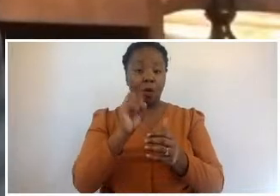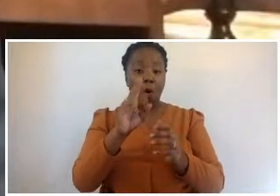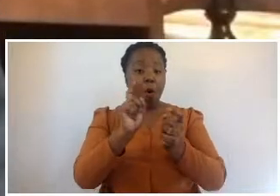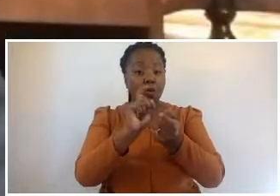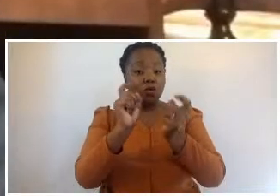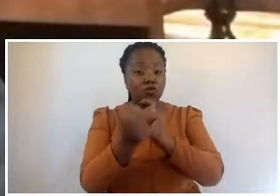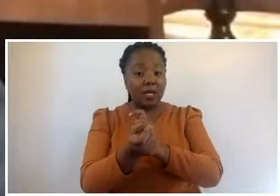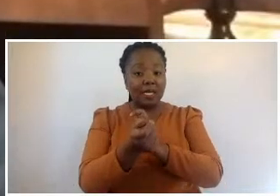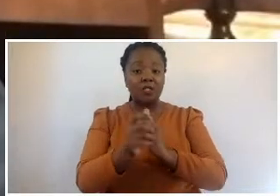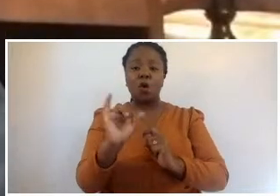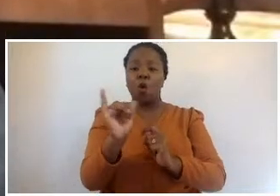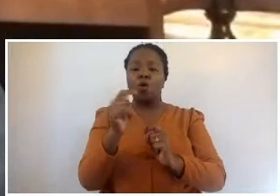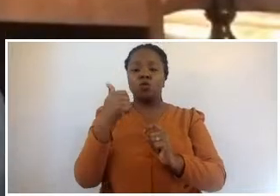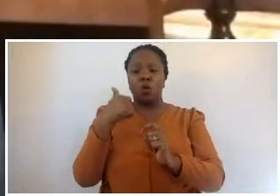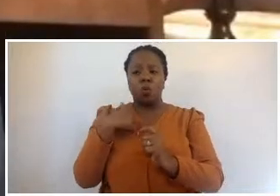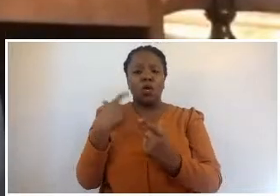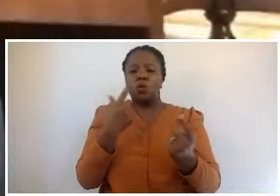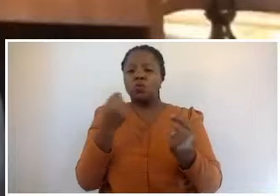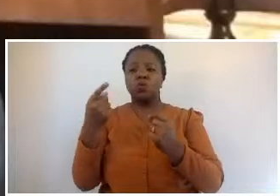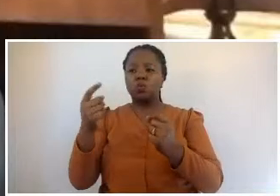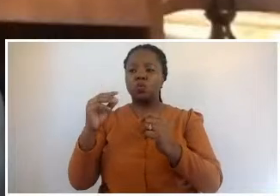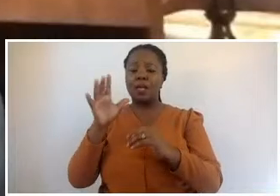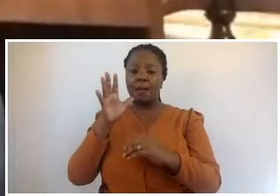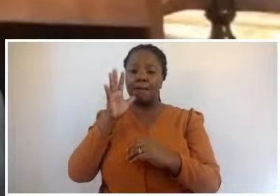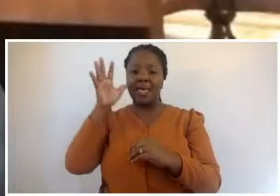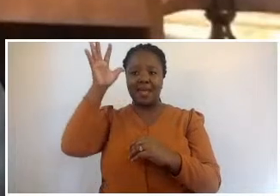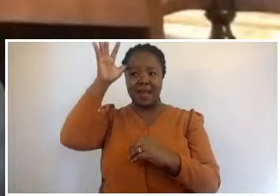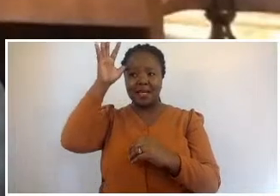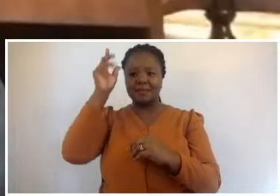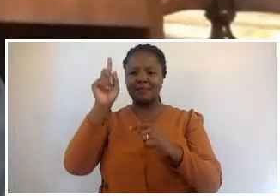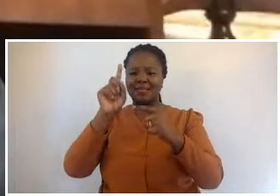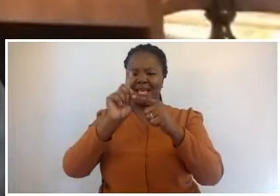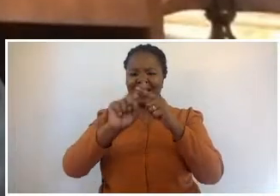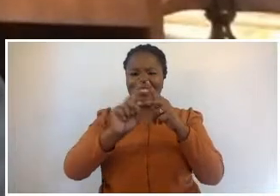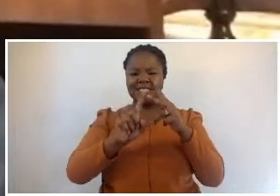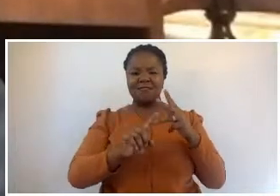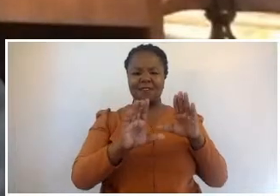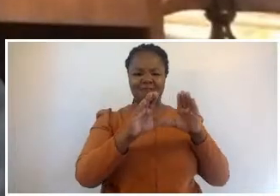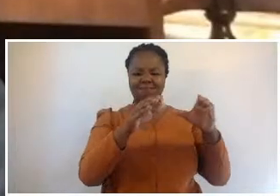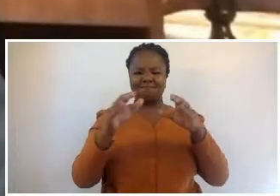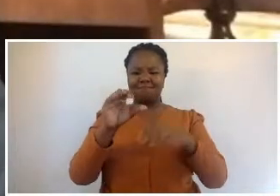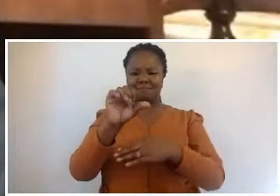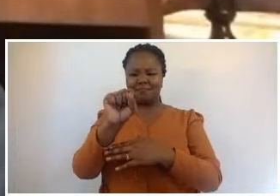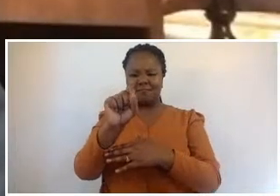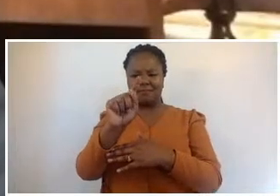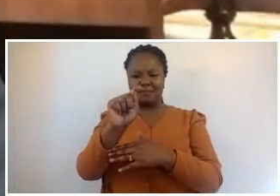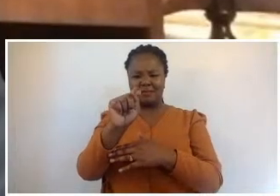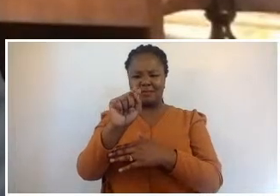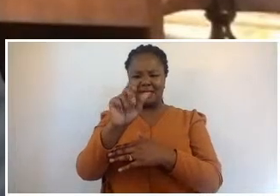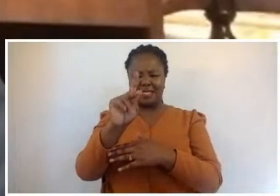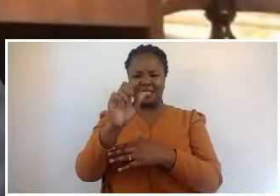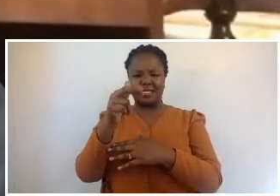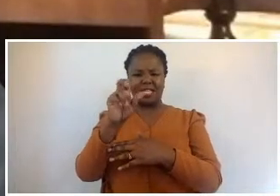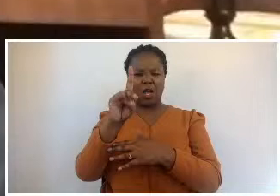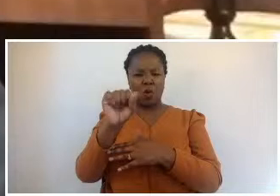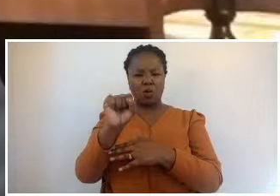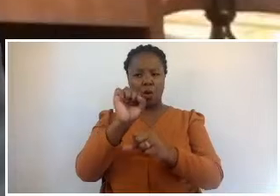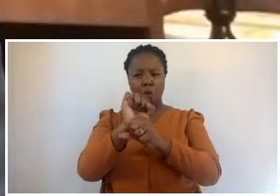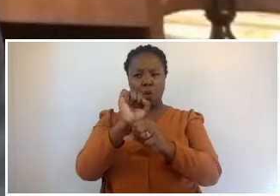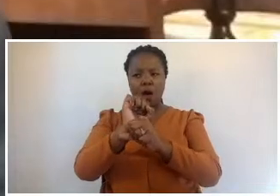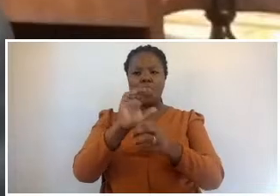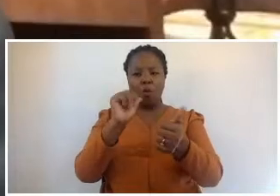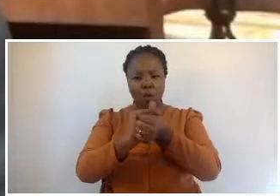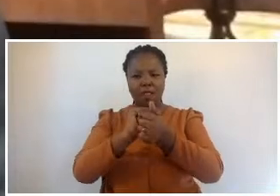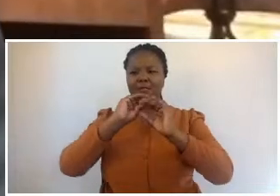Nous allons encore plus loin en sensibilisant les parents et les autres parties prenantes. Donc nous avons une action